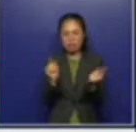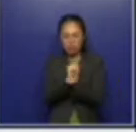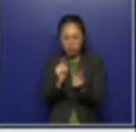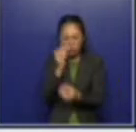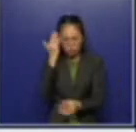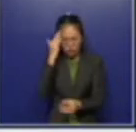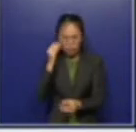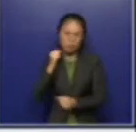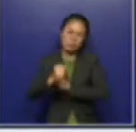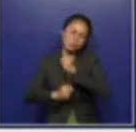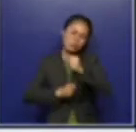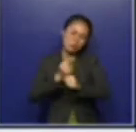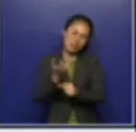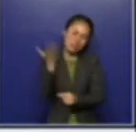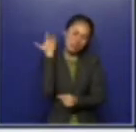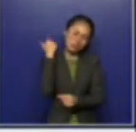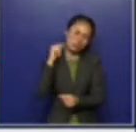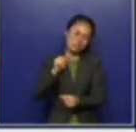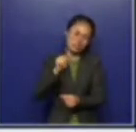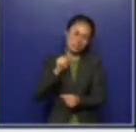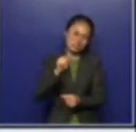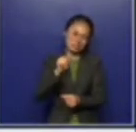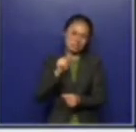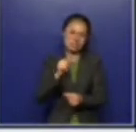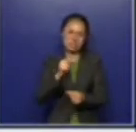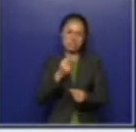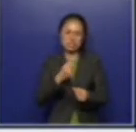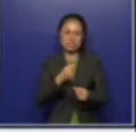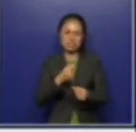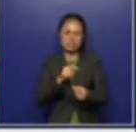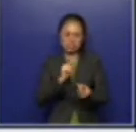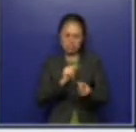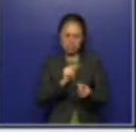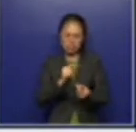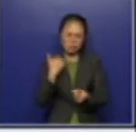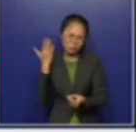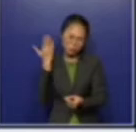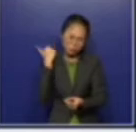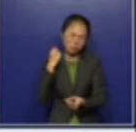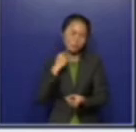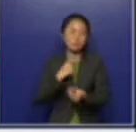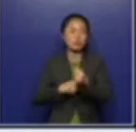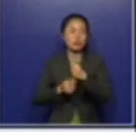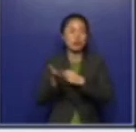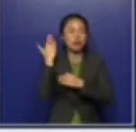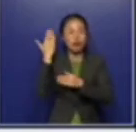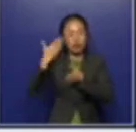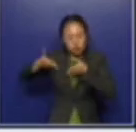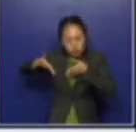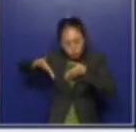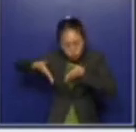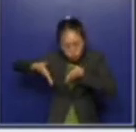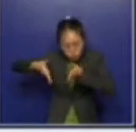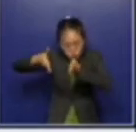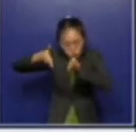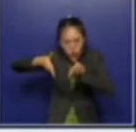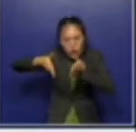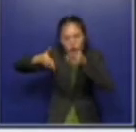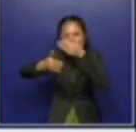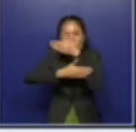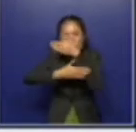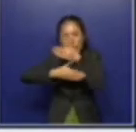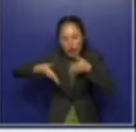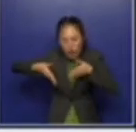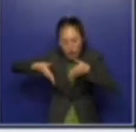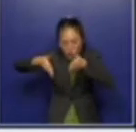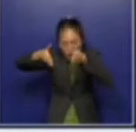ารเนี่ยนะแดนสนธยาเรียกพี่นะครับสมัยก่อนเขาบอกว่าเข้าซอยสายลมที่กรมไปรษณีย์โทรเลขแล้วเนี่ยโอนโยธิน